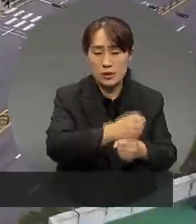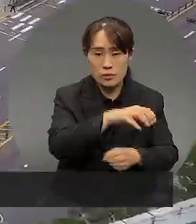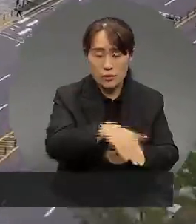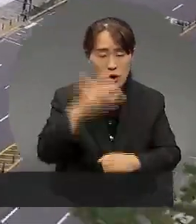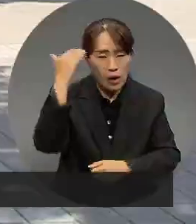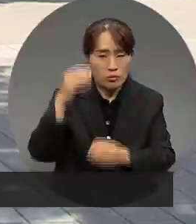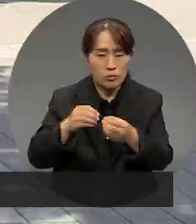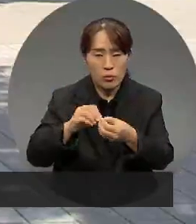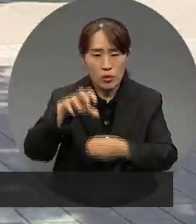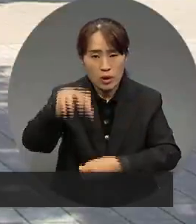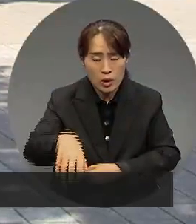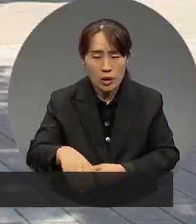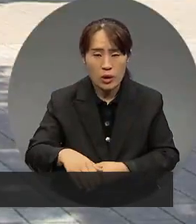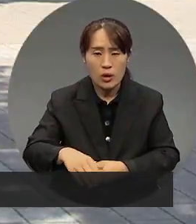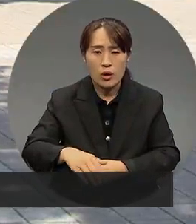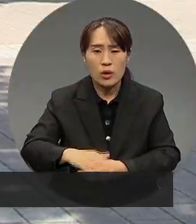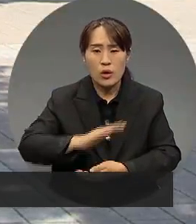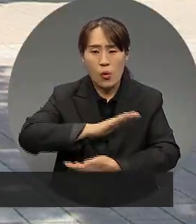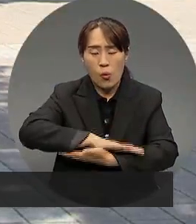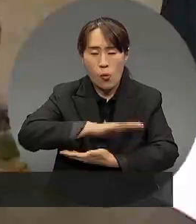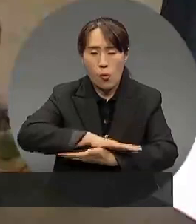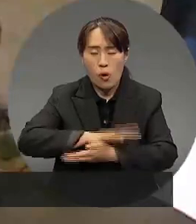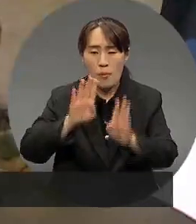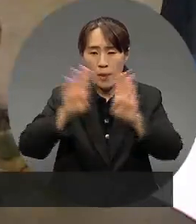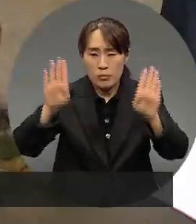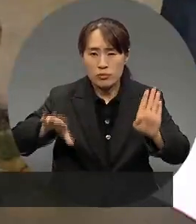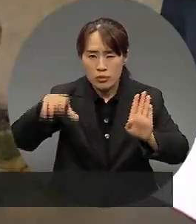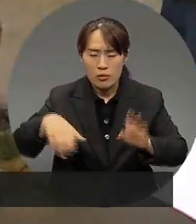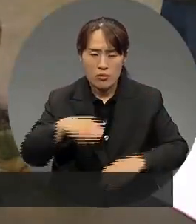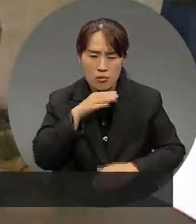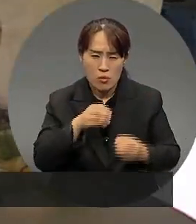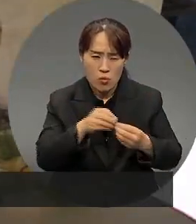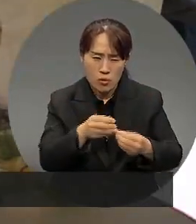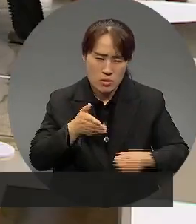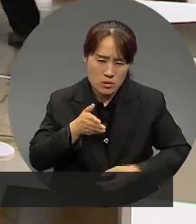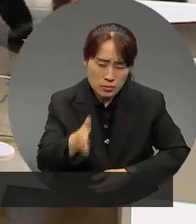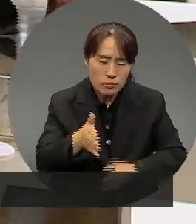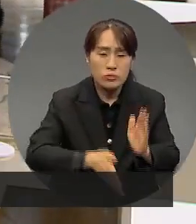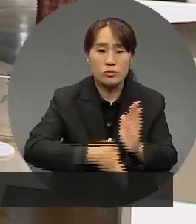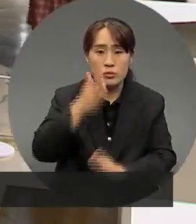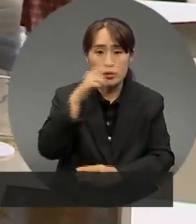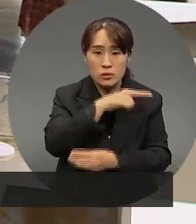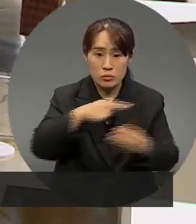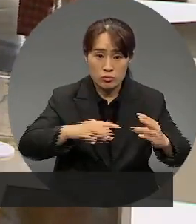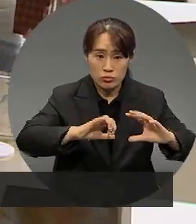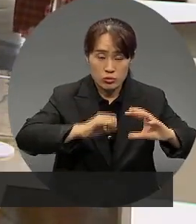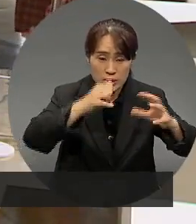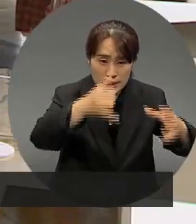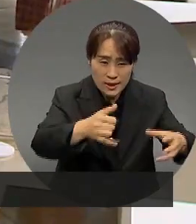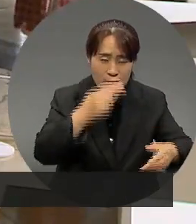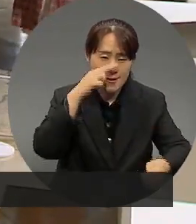한국공관 고인 박관 공 진심을 담아온 청주가 세계대